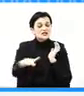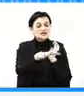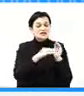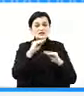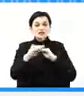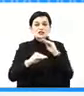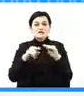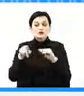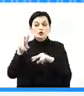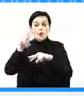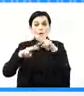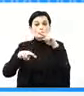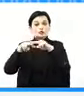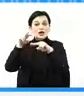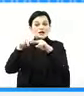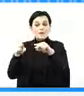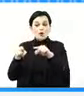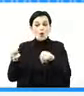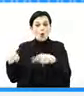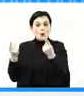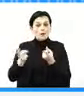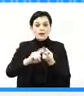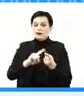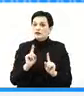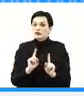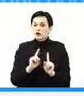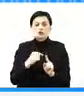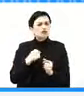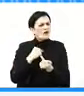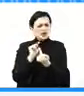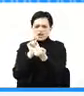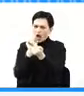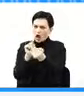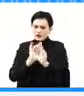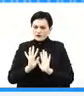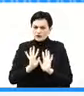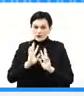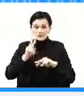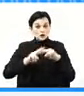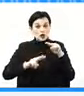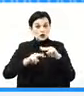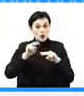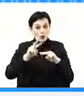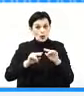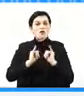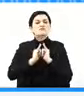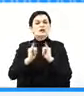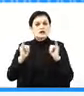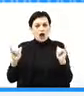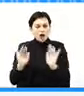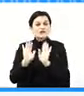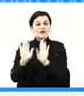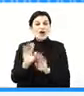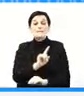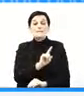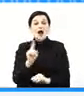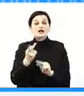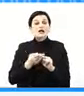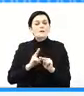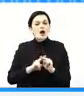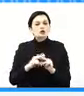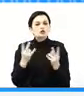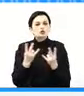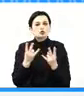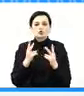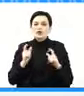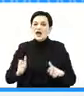მოხდეს მშენებლობების განხორციელება. ჩვენ, რა თქმა უნდა, არ ვეწინააღმდეგებით მშენებლობას, განვითარებას, მაგრამ ეს ყველაფერი უნდა